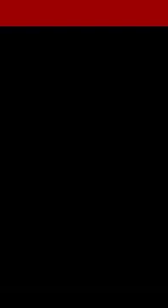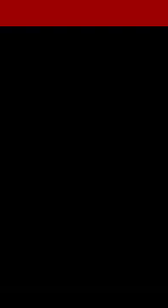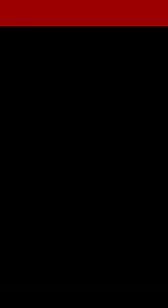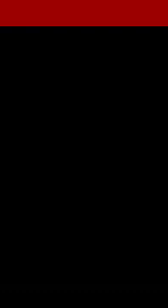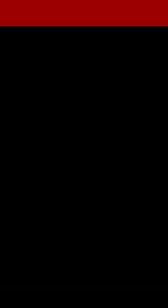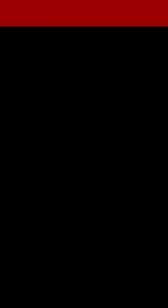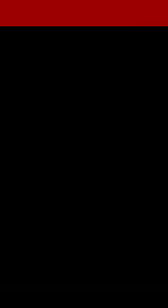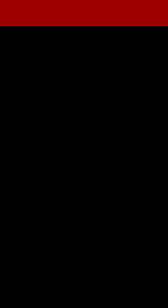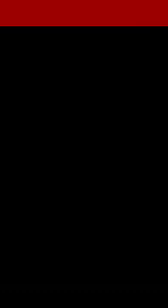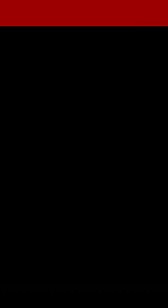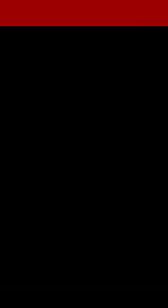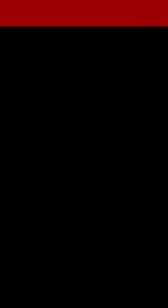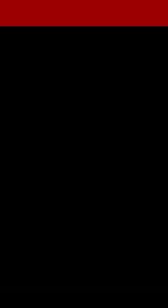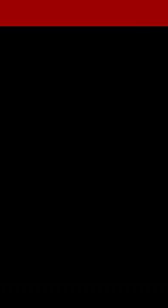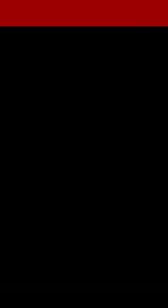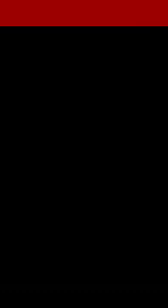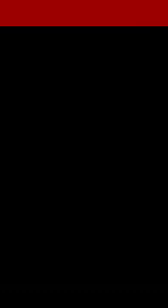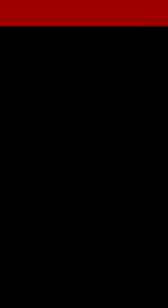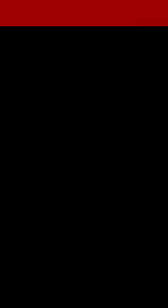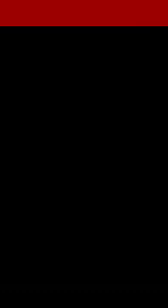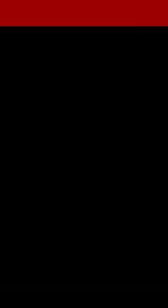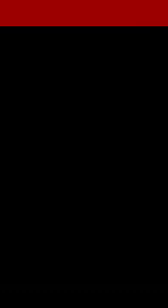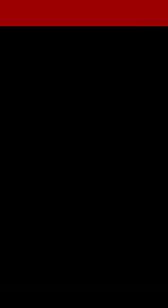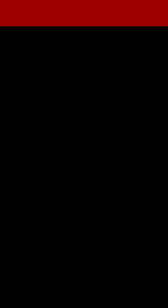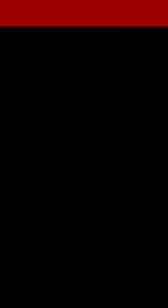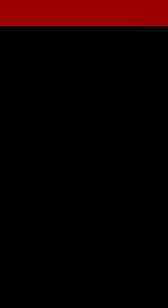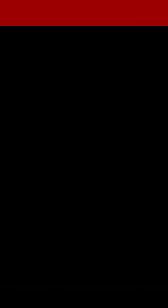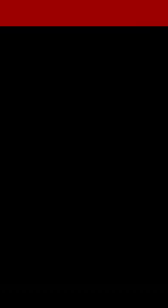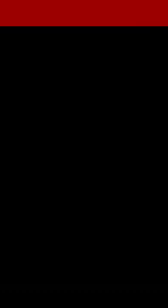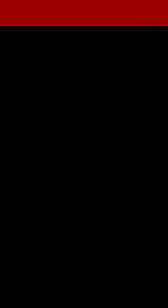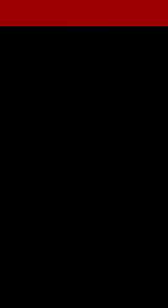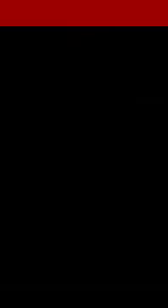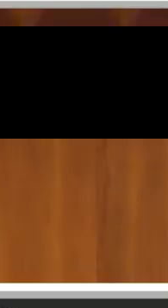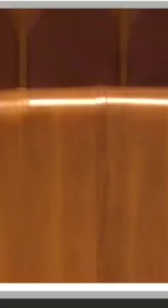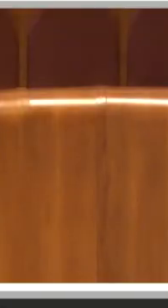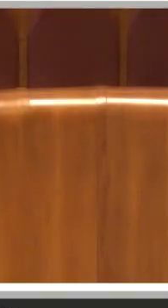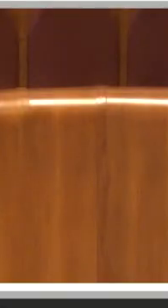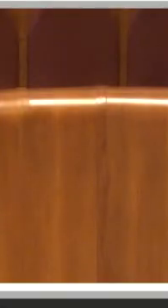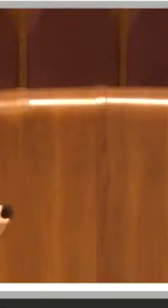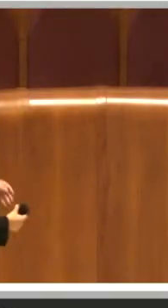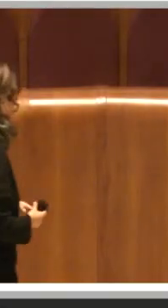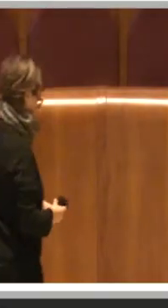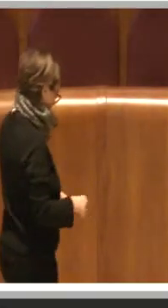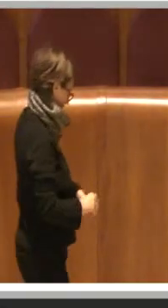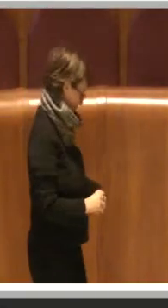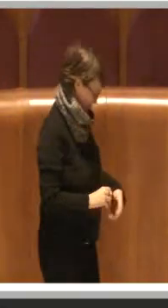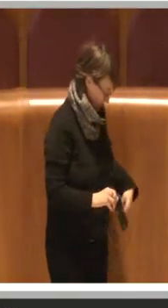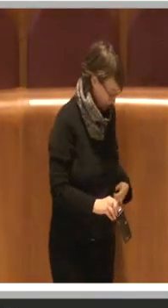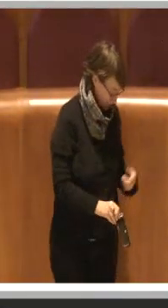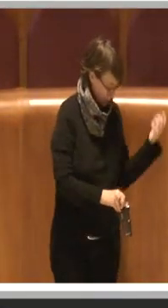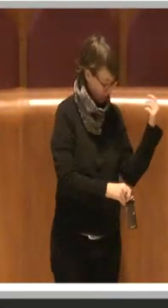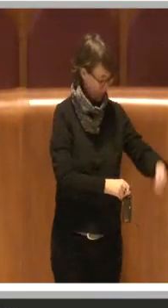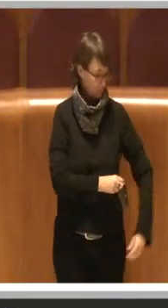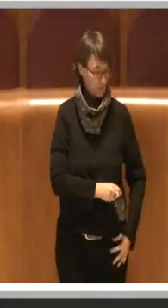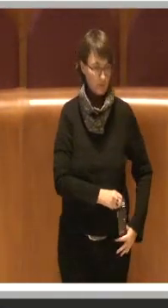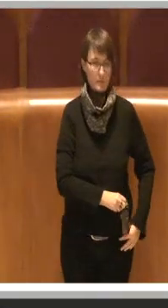Penso che la Capigruppo ha unanimemente stabilito, no, la discussione anche della mozione ex articolo 58, a seguire la